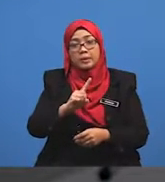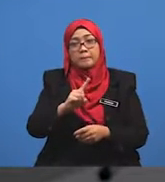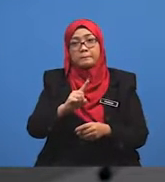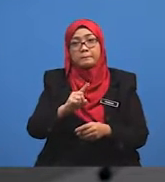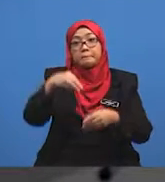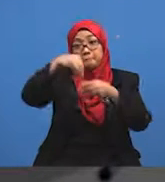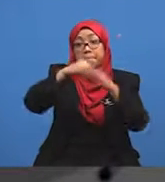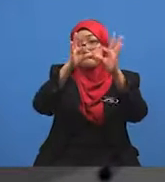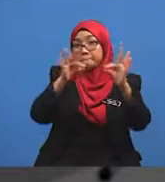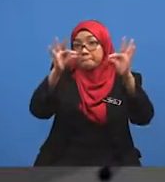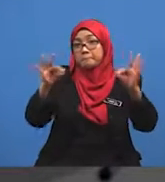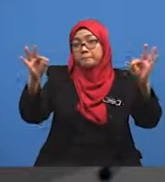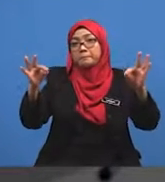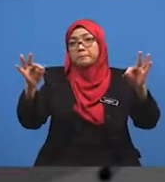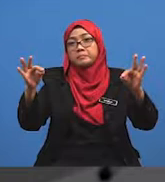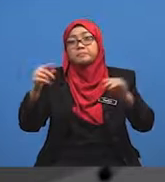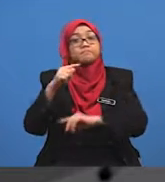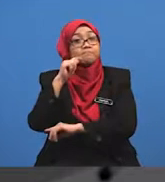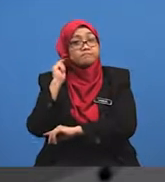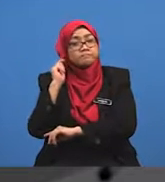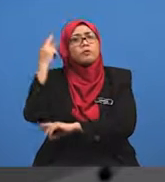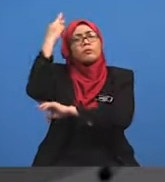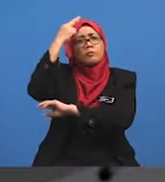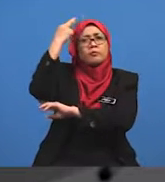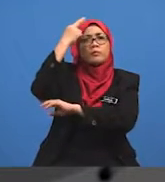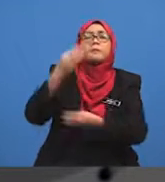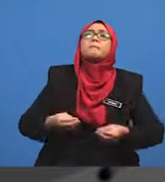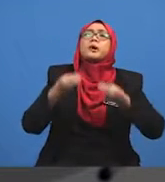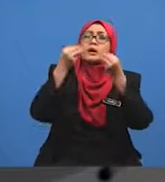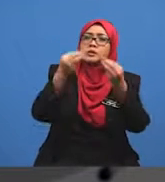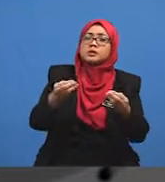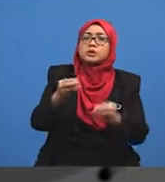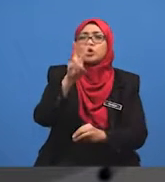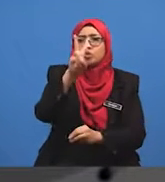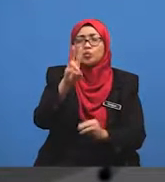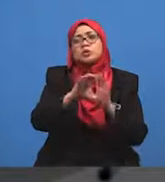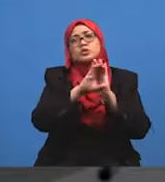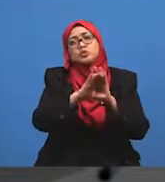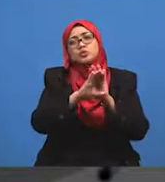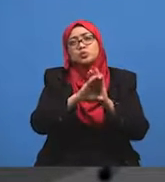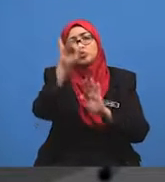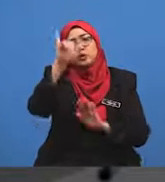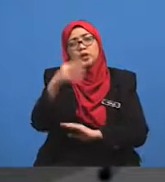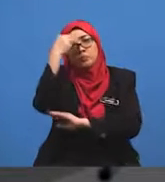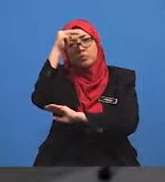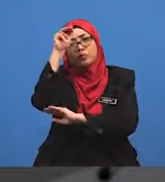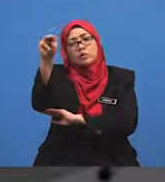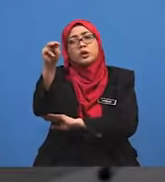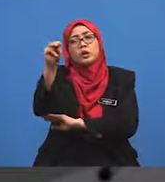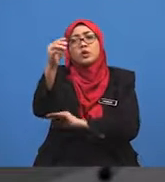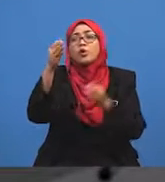di awal pembelajaran tadi, Rasulullah menyebutkan dua contoh pekerjaan mulia yang perlu diberi perhatian oleh masyarakat